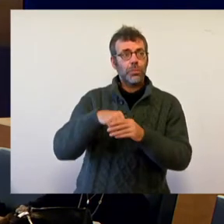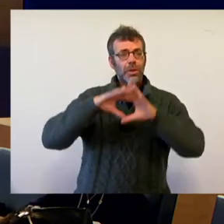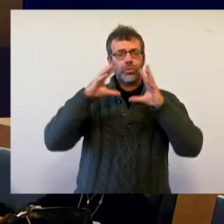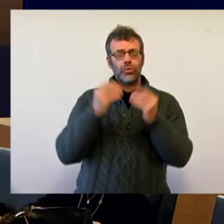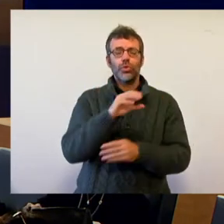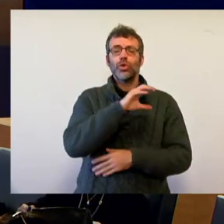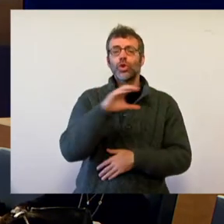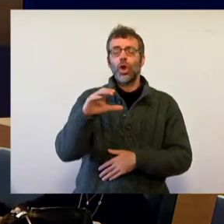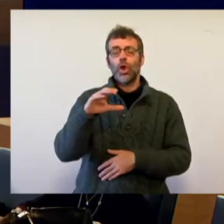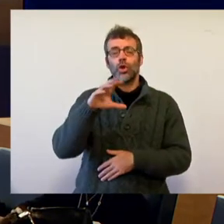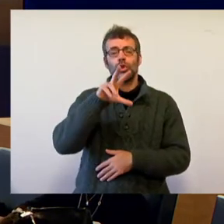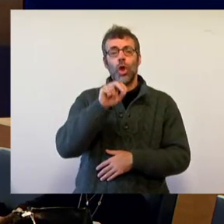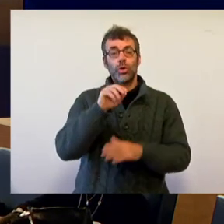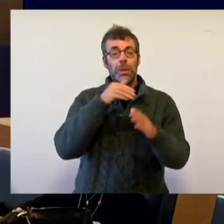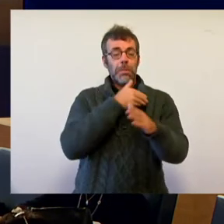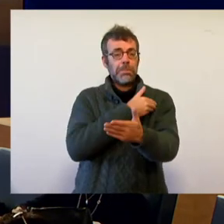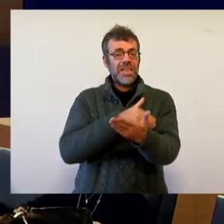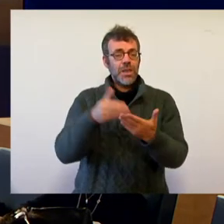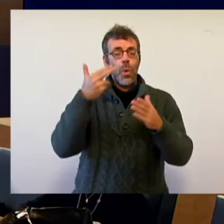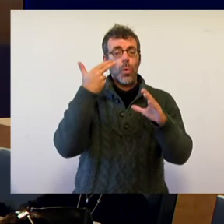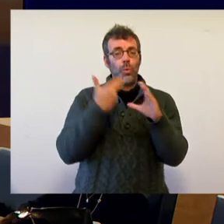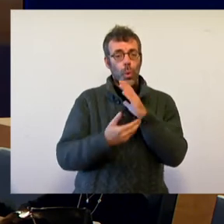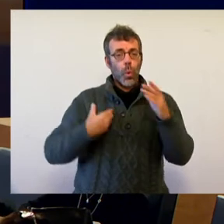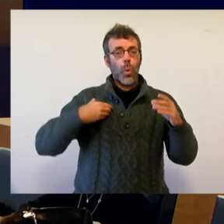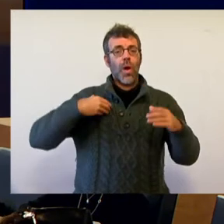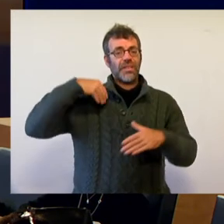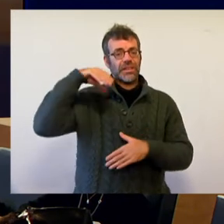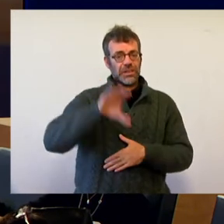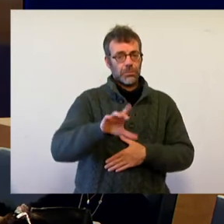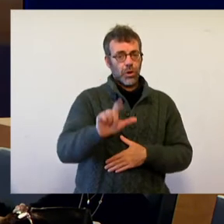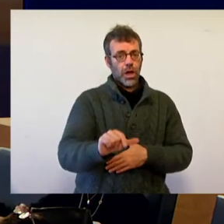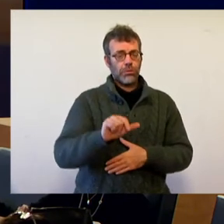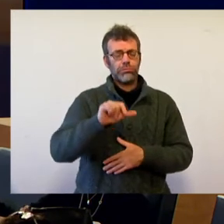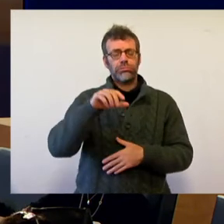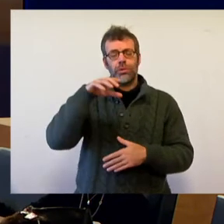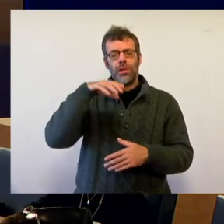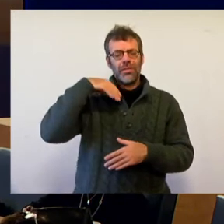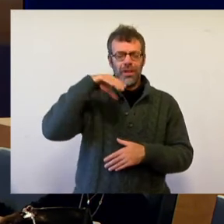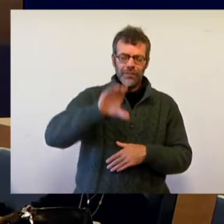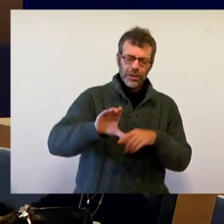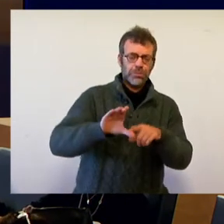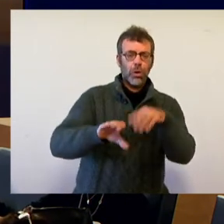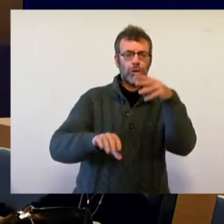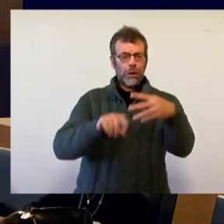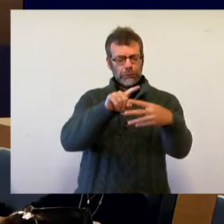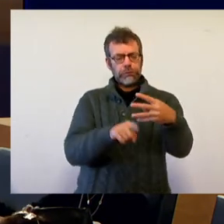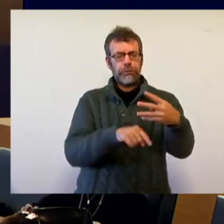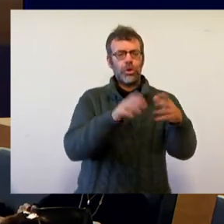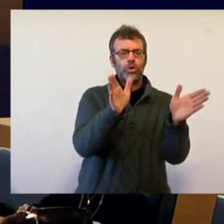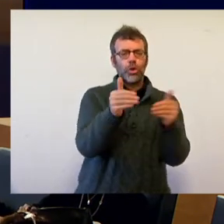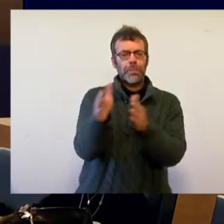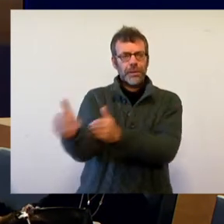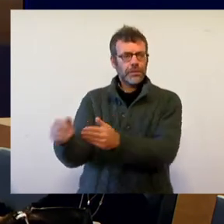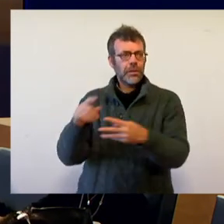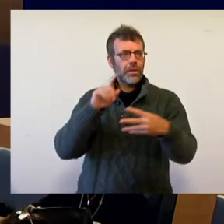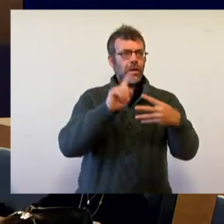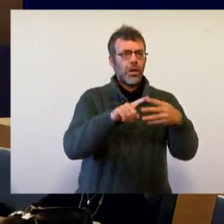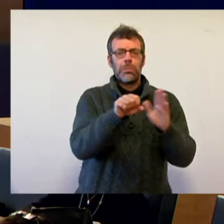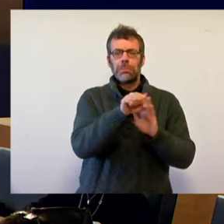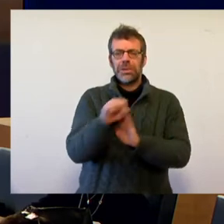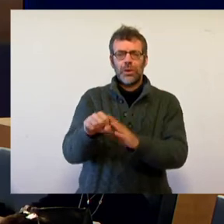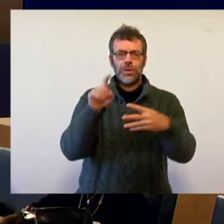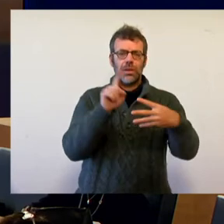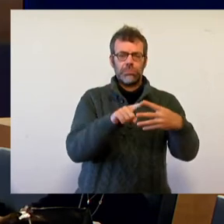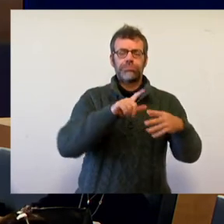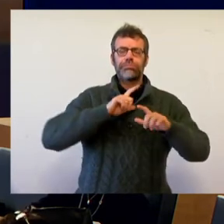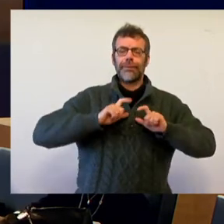130 millions d'euros. Rappelez-vous, il y avait quatre grands domaines. 35 millions d'euros pour donner la priorité aux